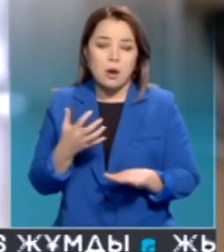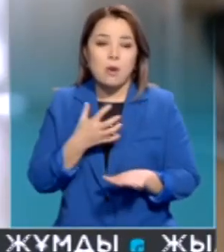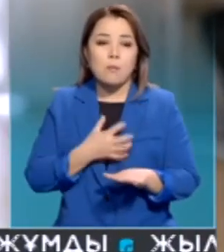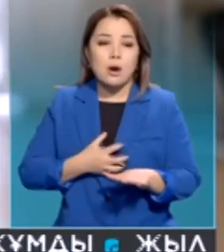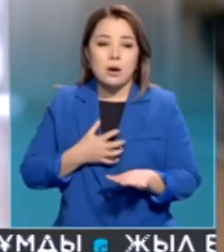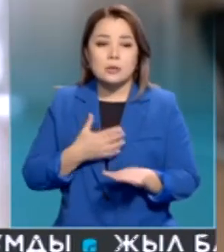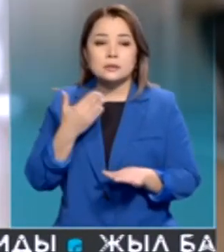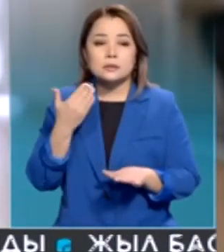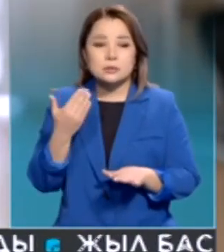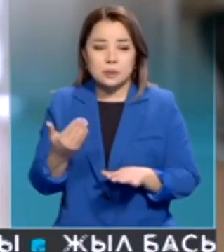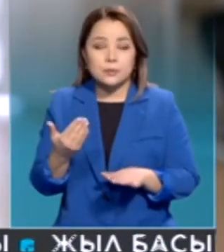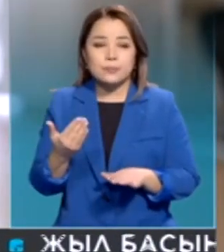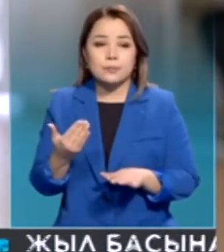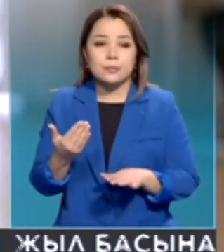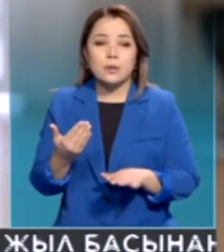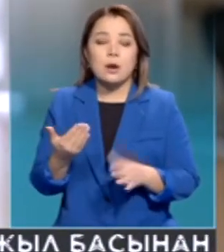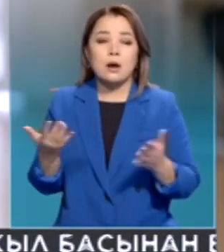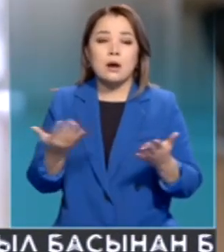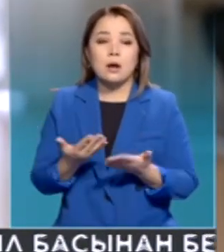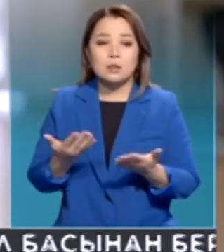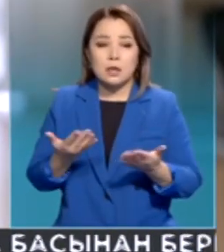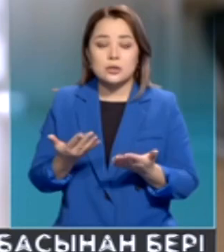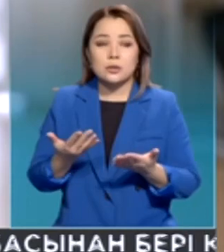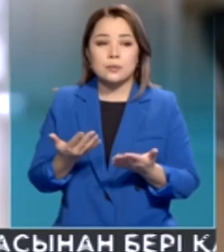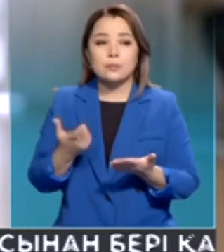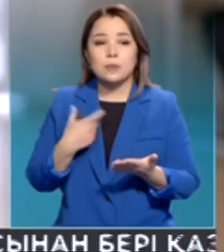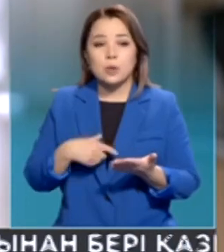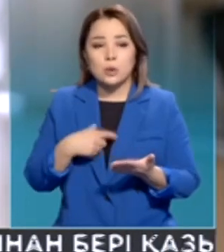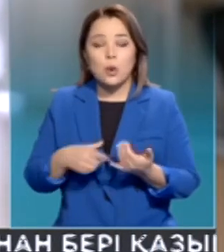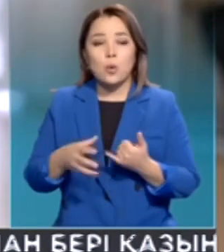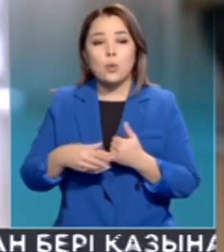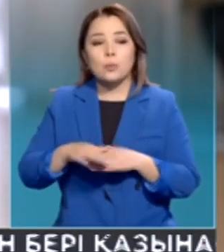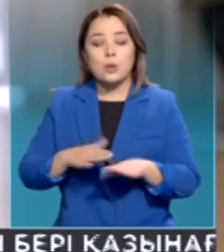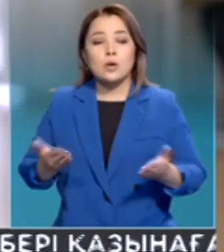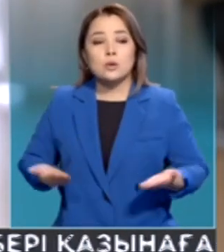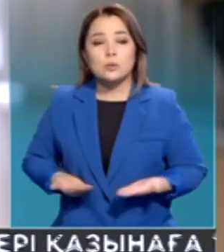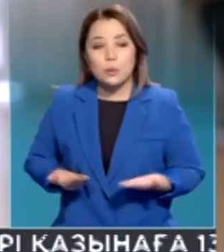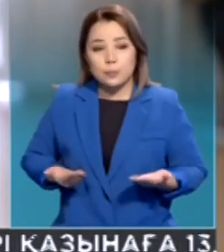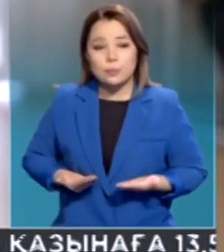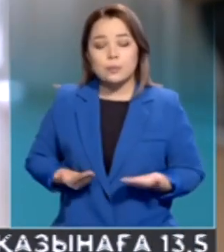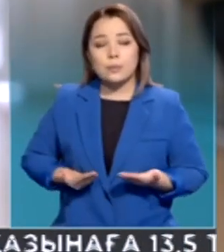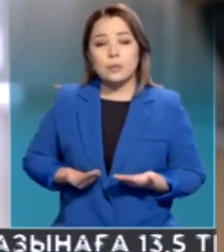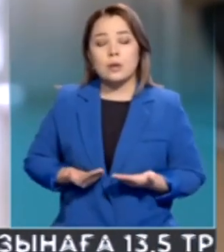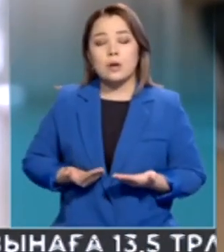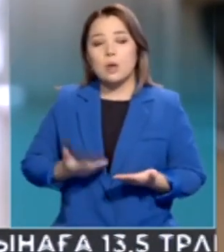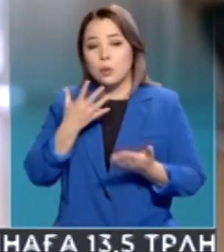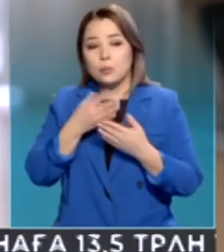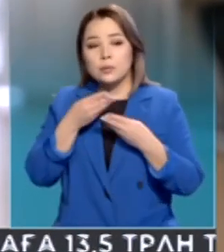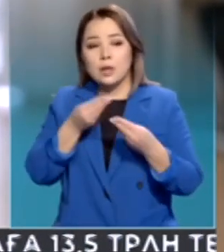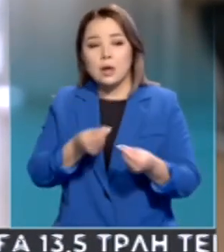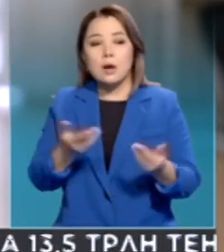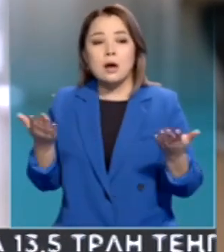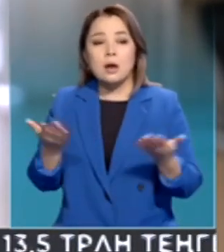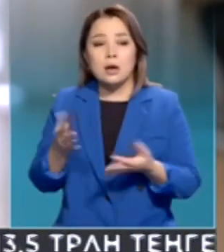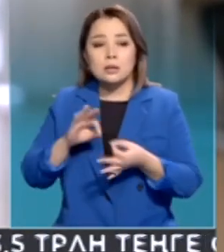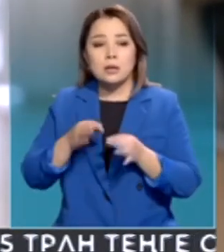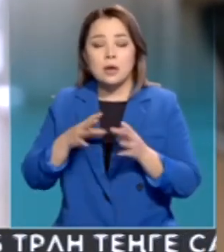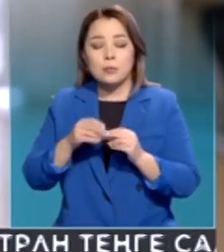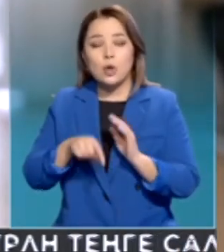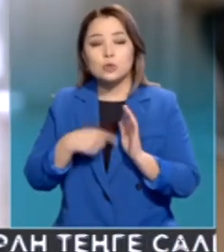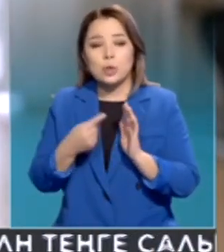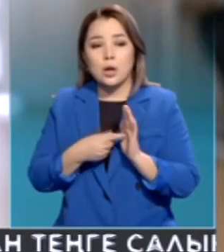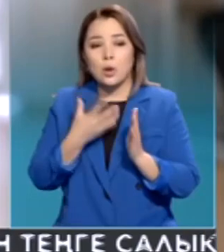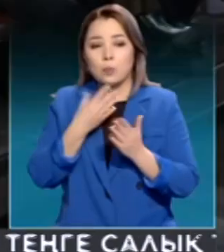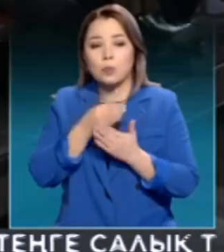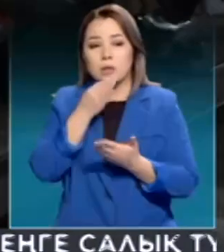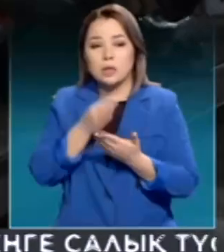маңызы, сондай-ақ қалайша біздің өмірімізге мұнайдың әсер етеді деген сұрақтарға мен